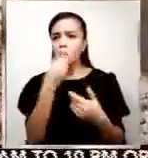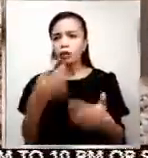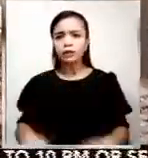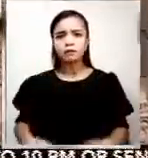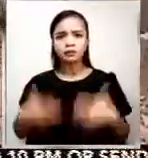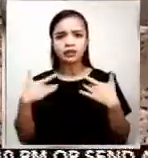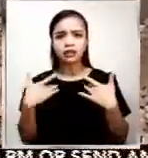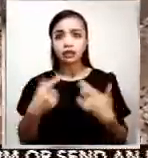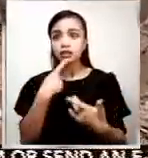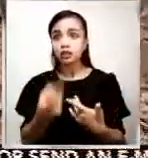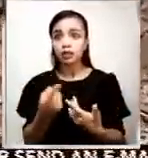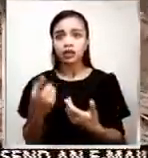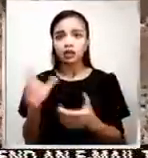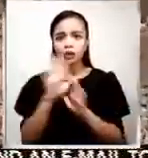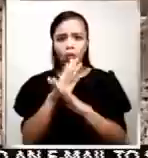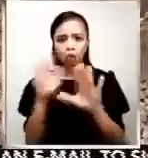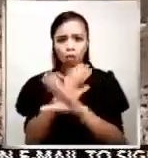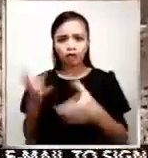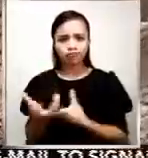pera.